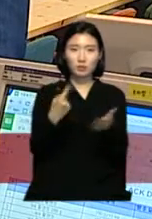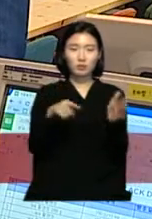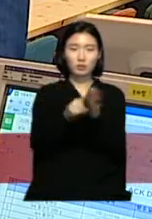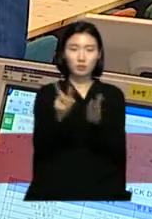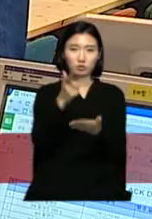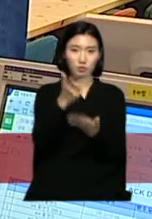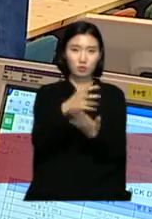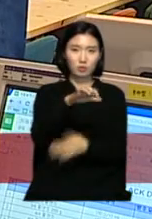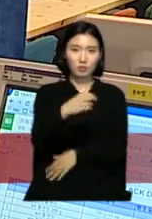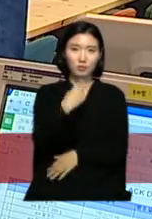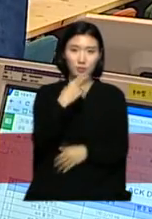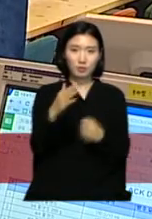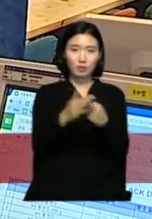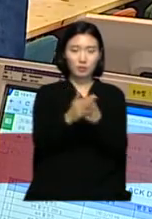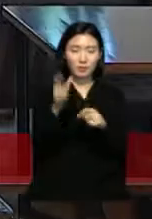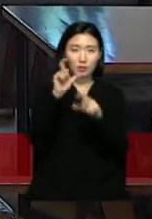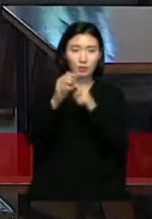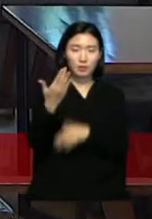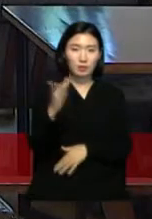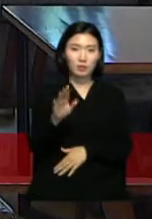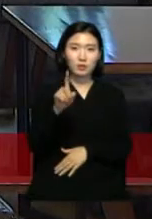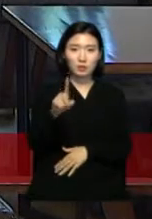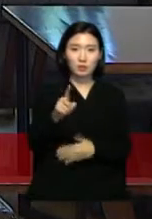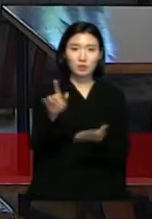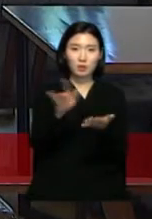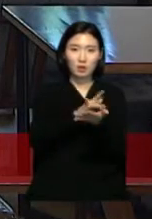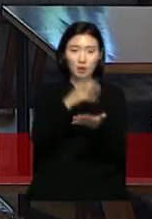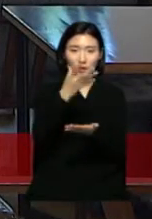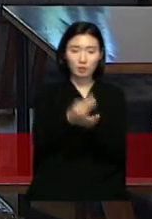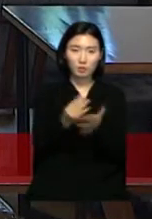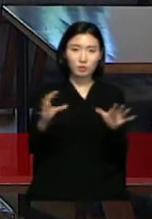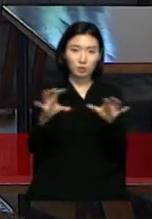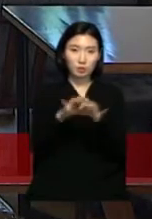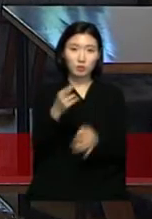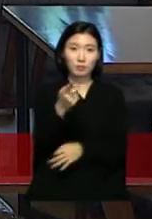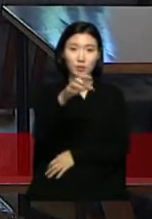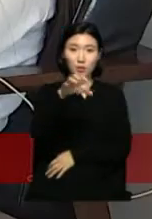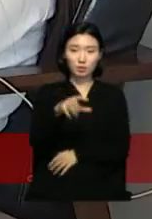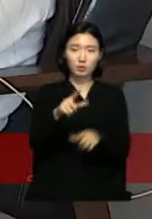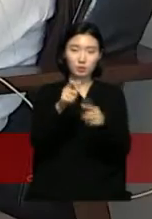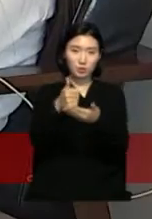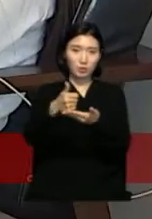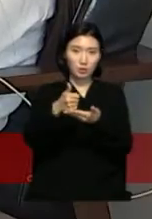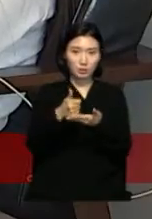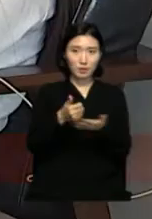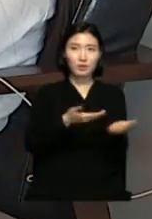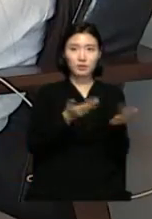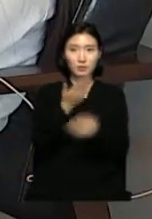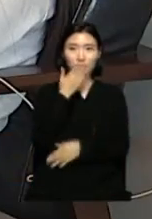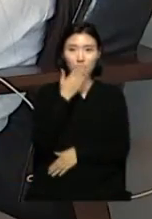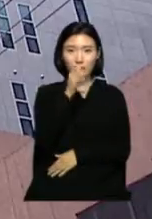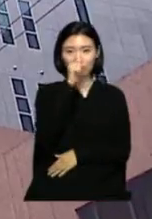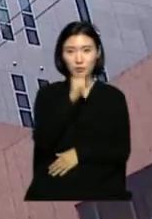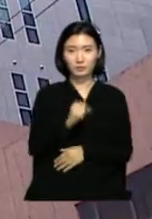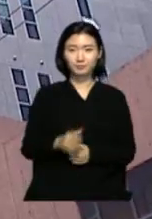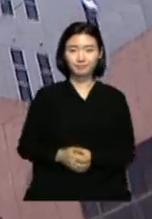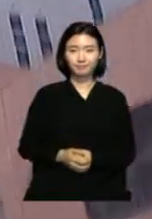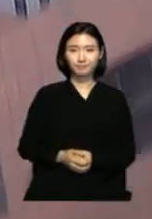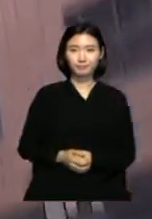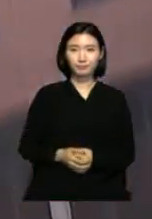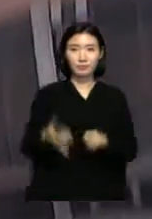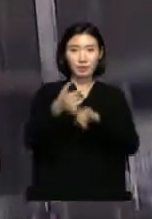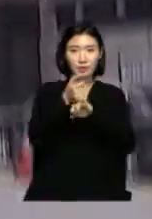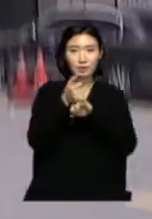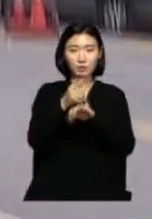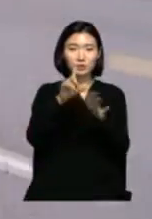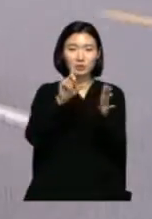공간이 없어서 고민이었는데 주차 앱을 통해 주변 주차장의 빈 공간을 손님에게 제공할 수 있어서 좋습니다.